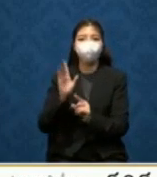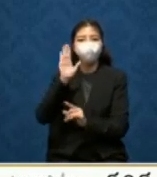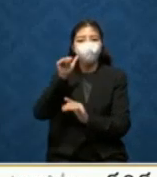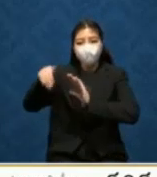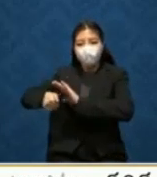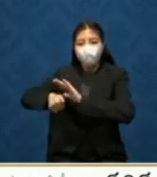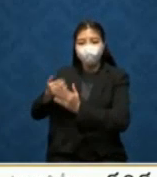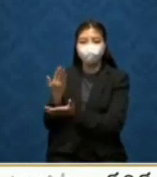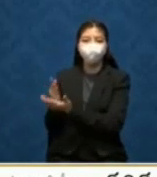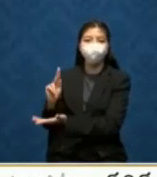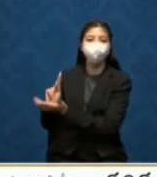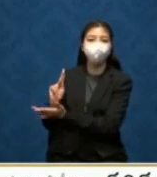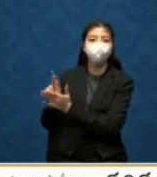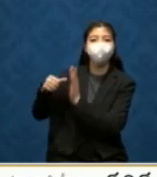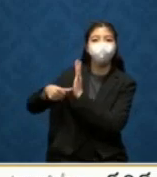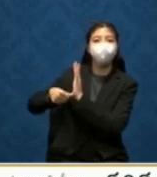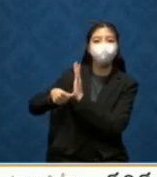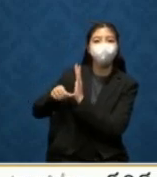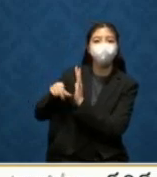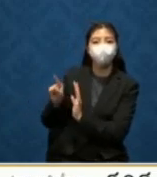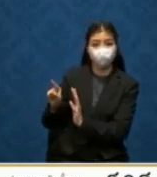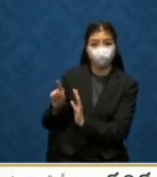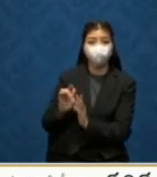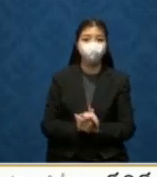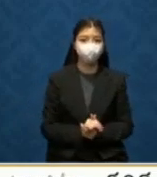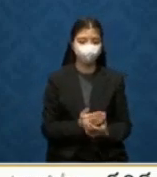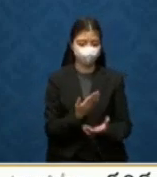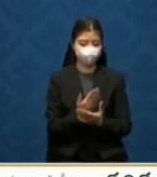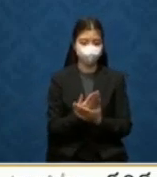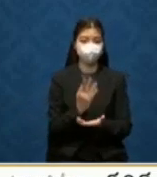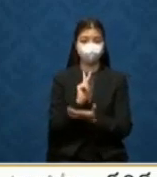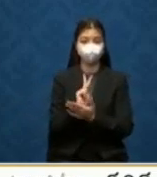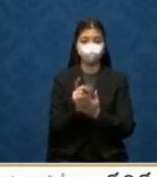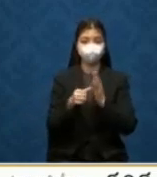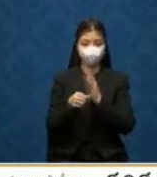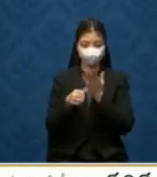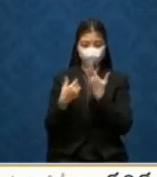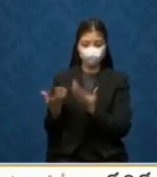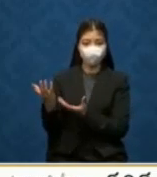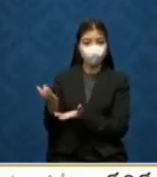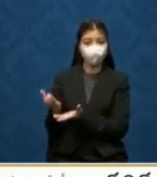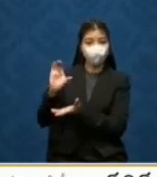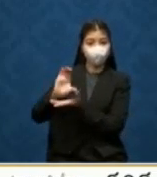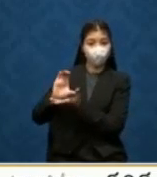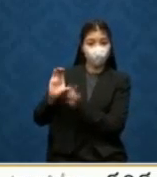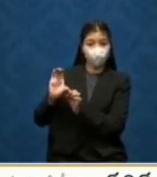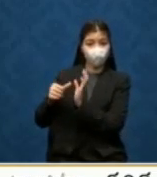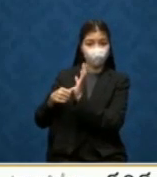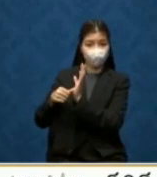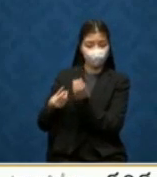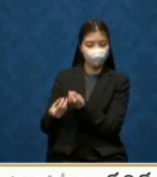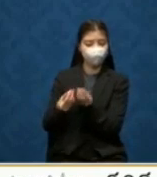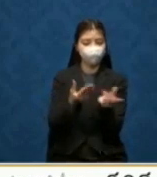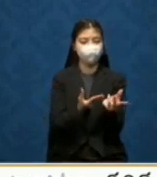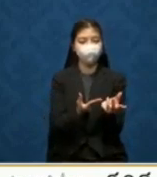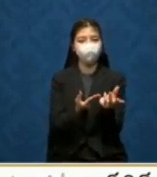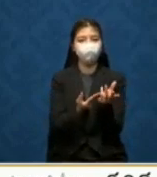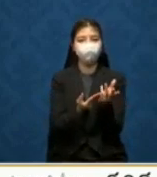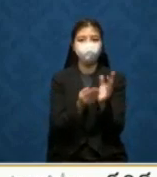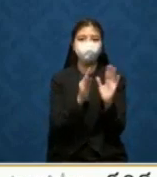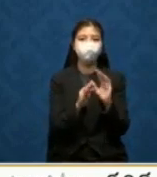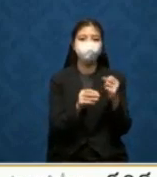ข้างบ้านพอไปกู้เงินข้างบ้านเสร็จพ่อเอามาแจกลูกพ่อเอามาแจกคืนคนละ 100ไม่ถึงะ